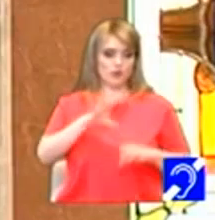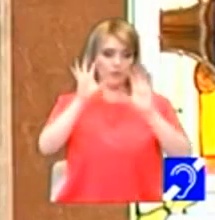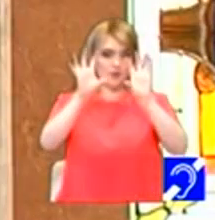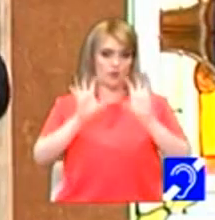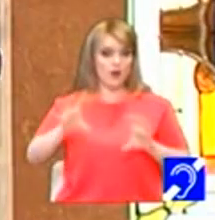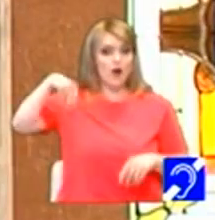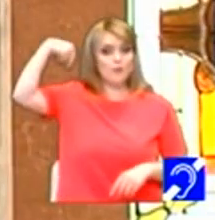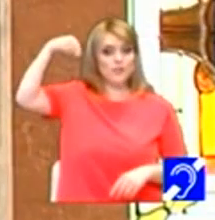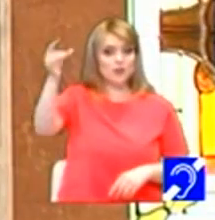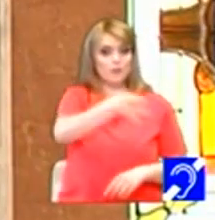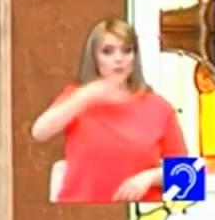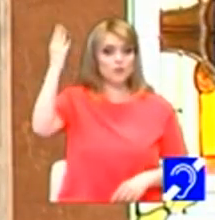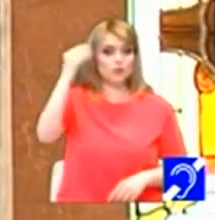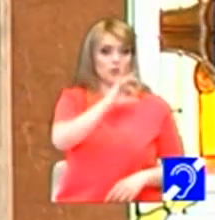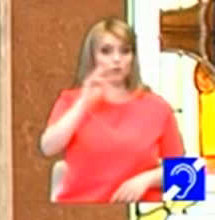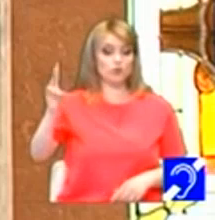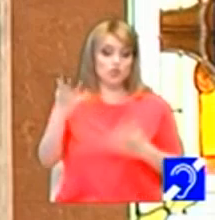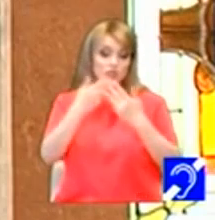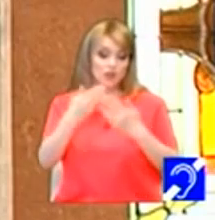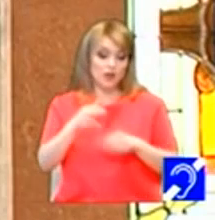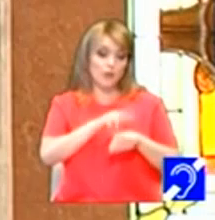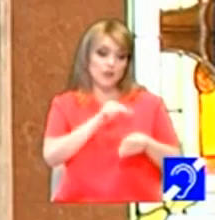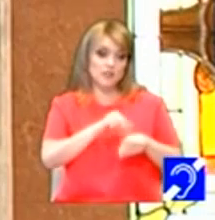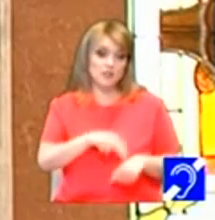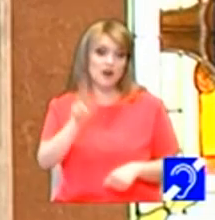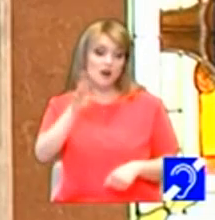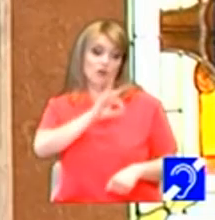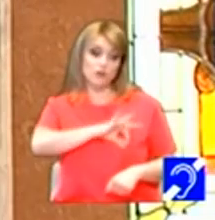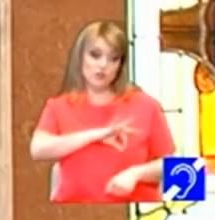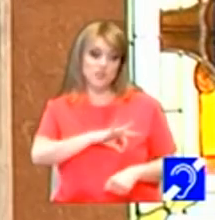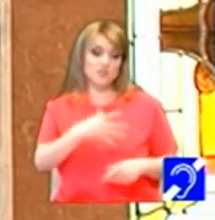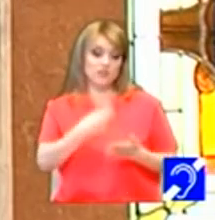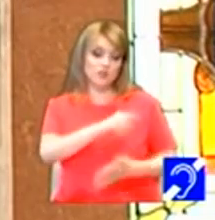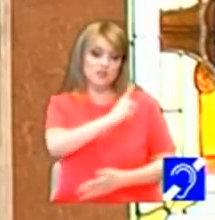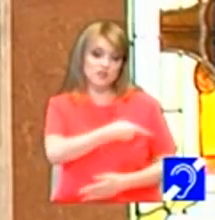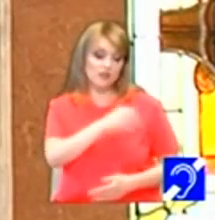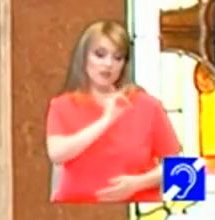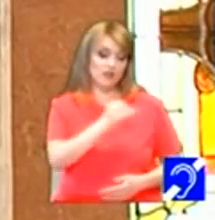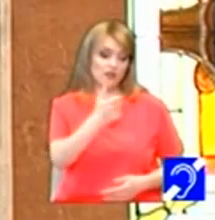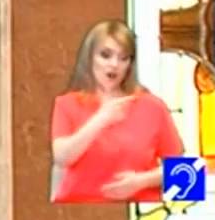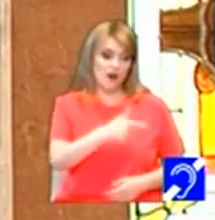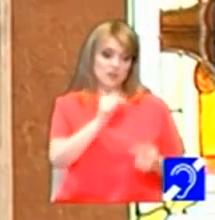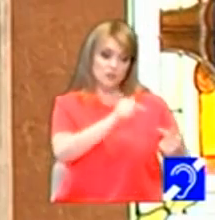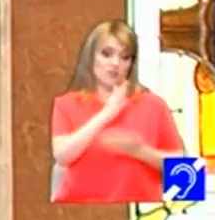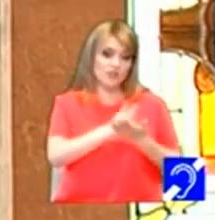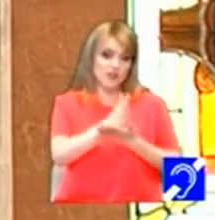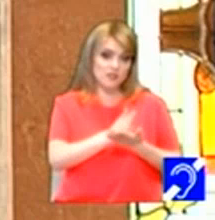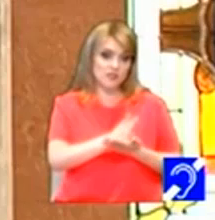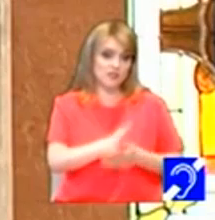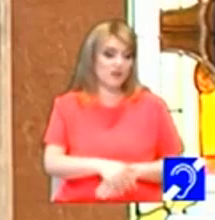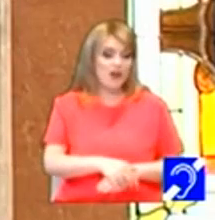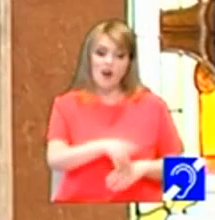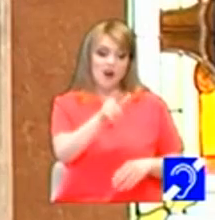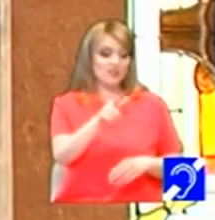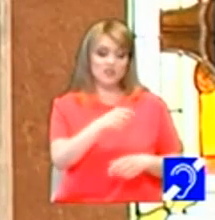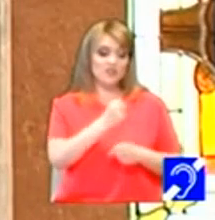349. Președintele Republicii Moldova, Igor Dodon, consideră că polițiștii care au folosit forța și gazele lacrimogene împotriva veteranilor au acționat în